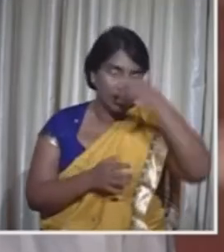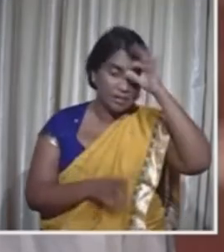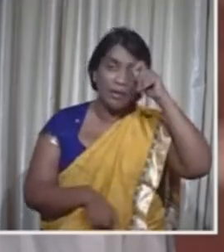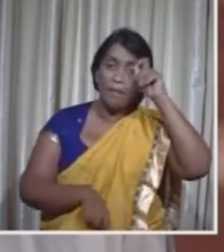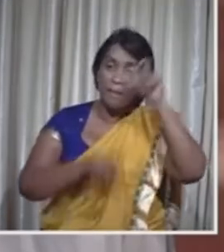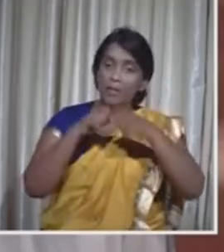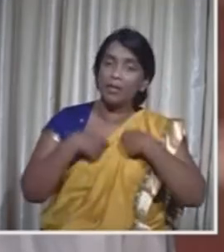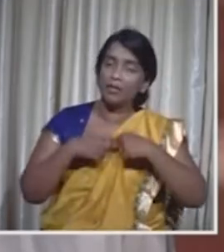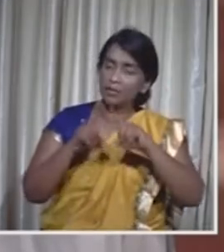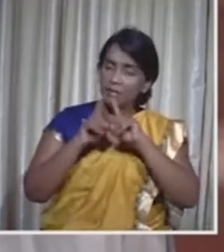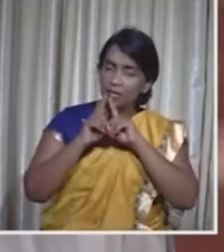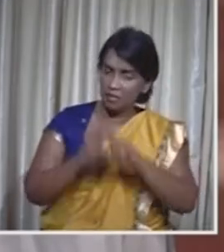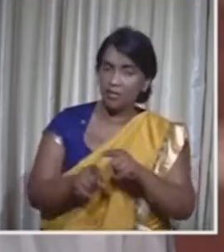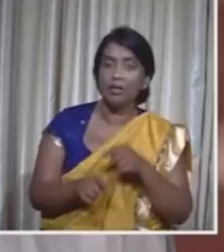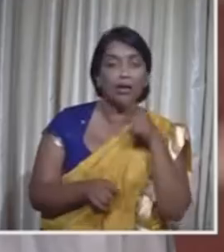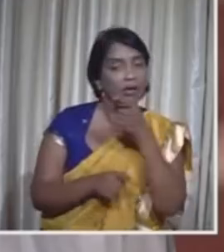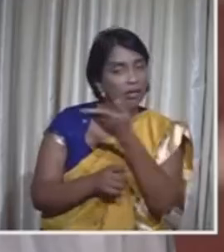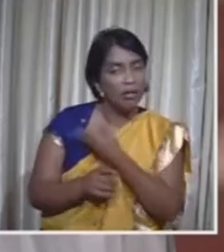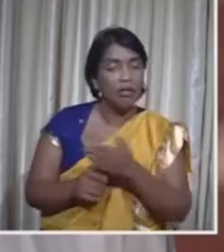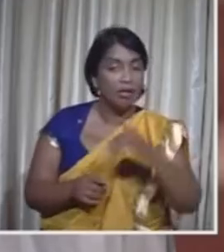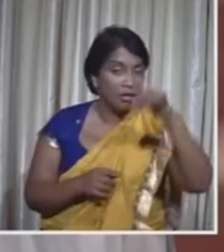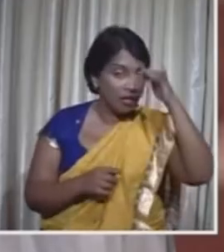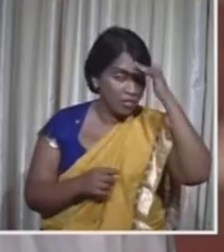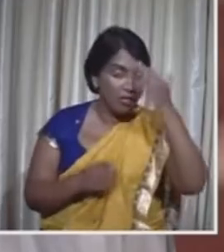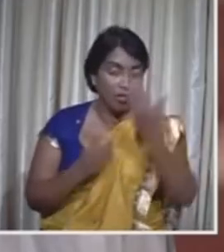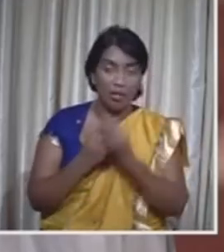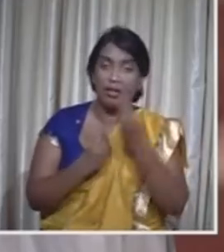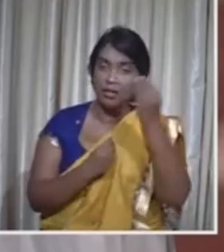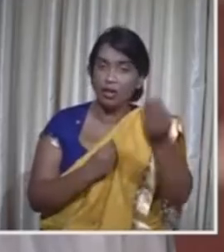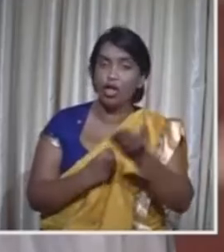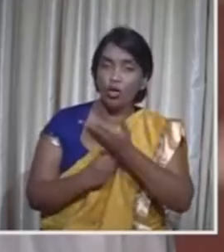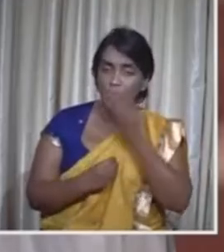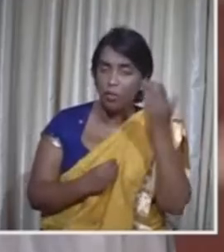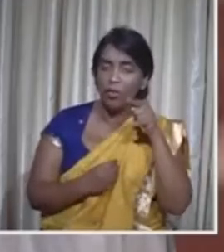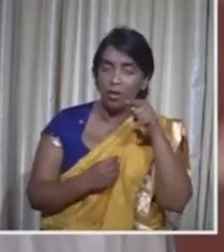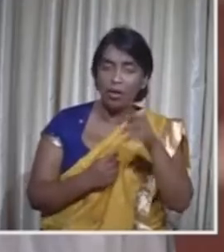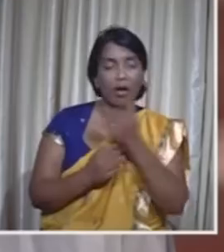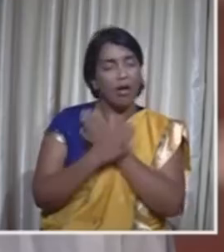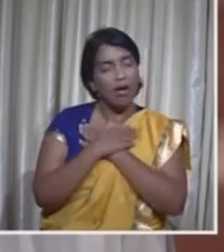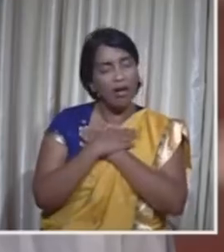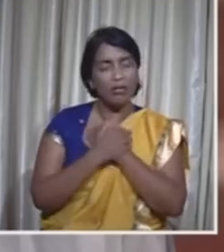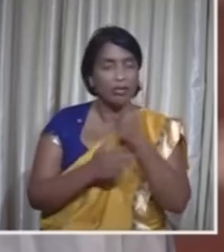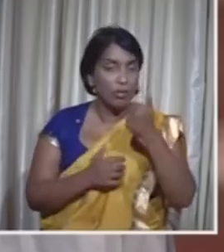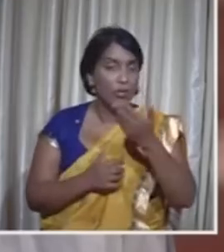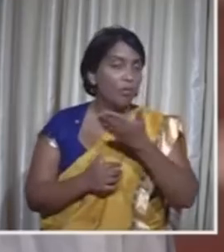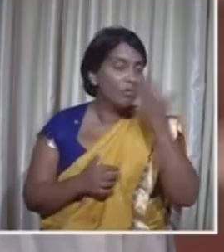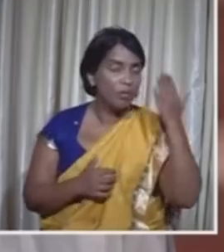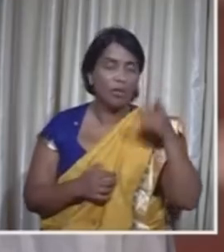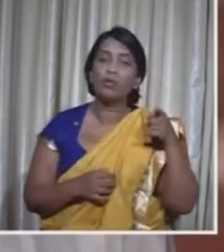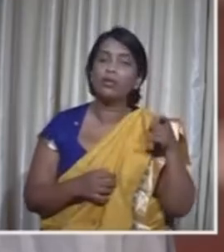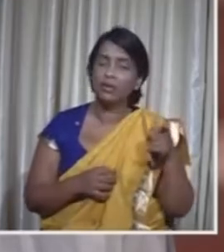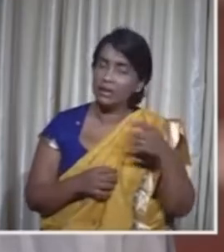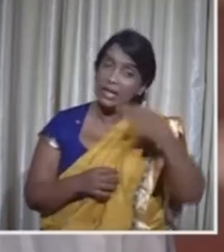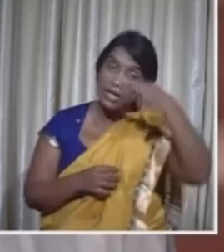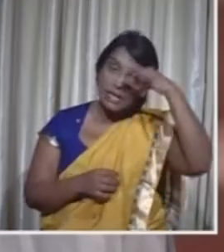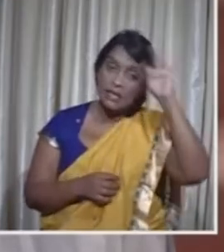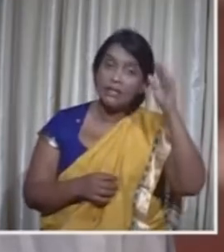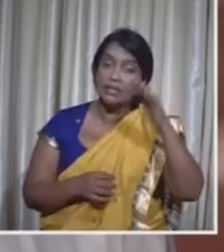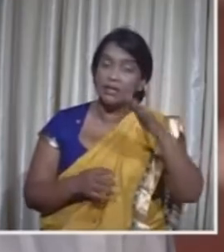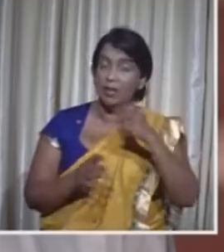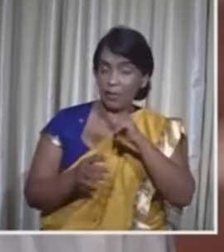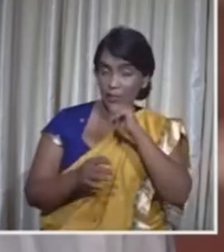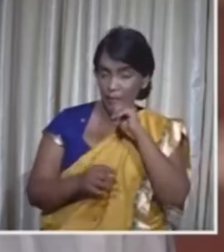உங்களுக்கு தலைமை தாங்கக்கூடிய, உங்களை நேசிக்கக்கூடிய, சிங்கள மக்களை தன்னுடைய விசுவாசிக்கக்கூடிய ஒரு சிங்கள தலைமகனை